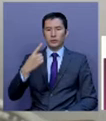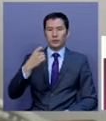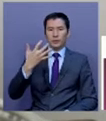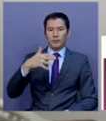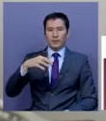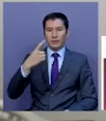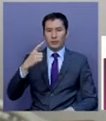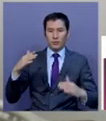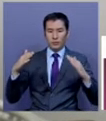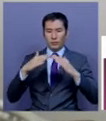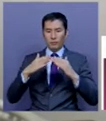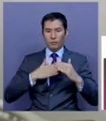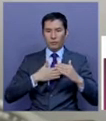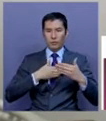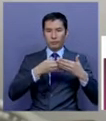151-ші үй біздің тізімімізде бар.